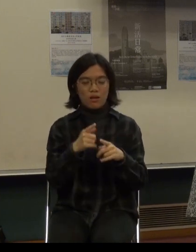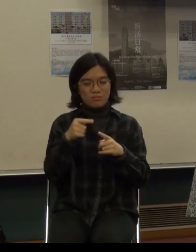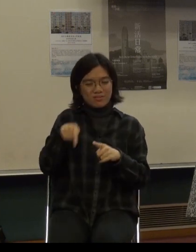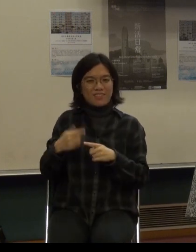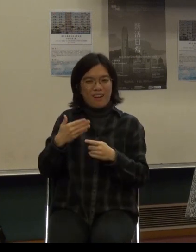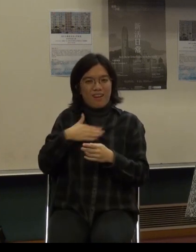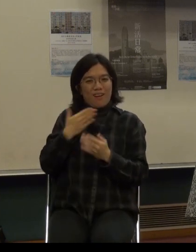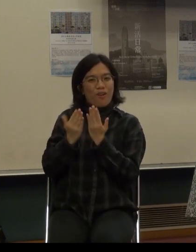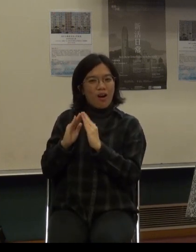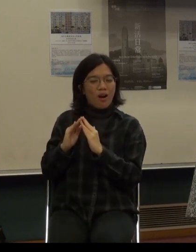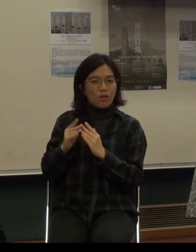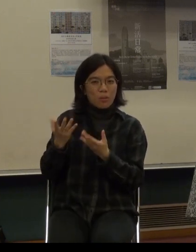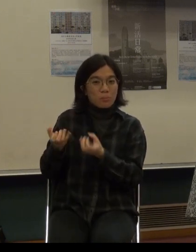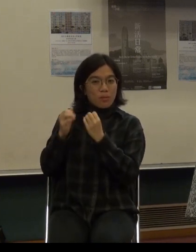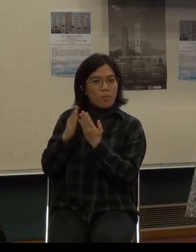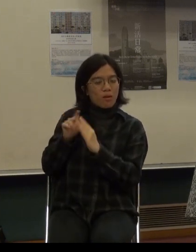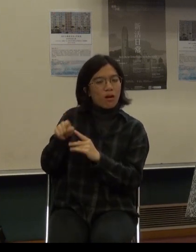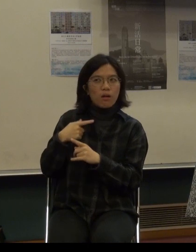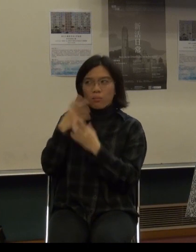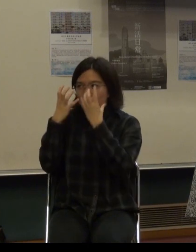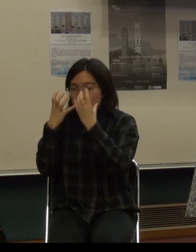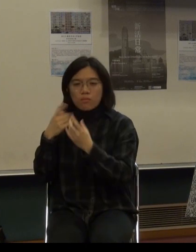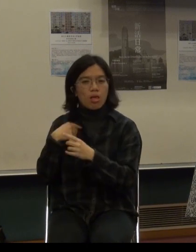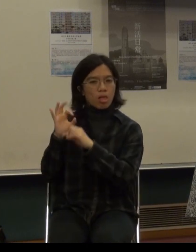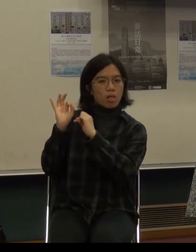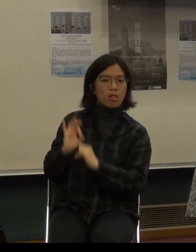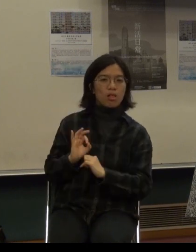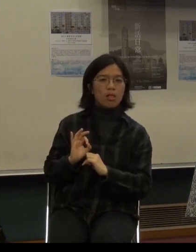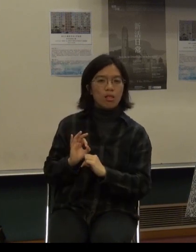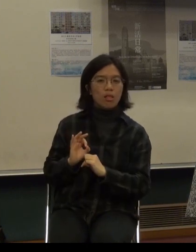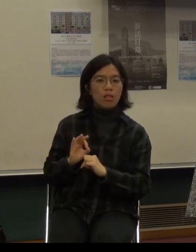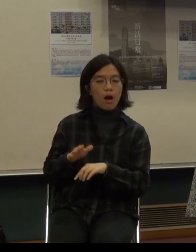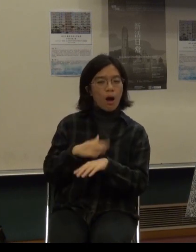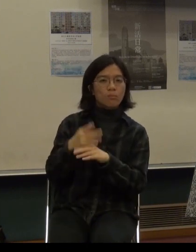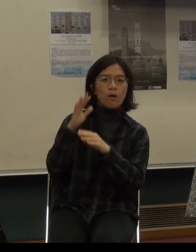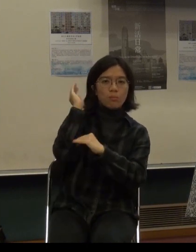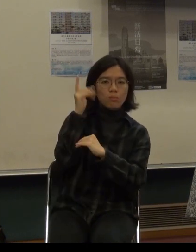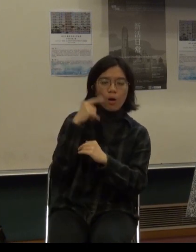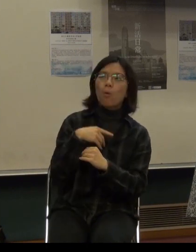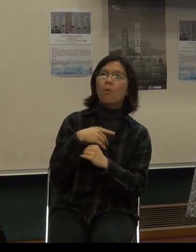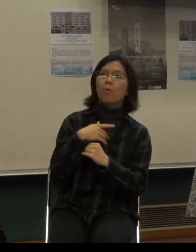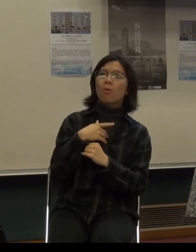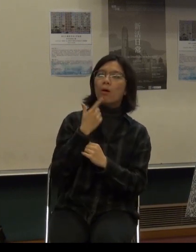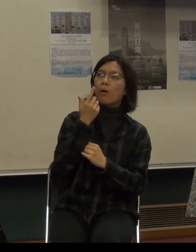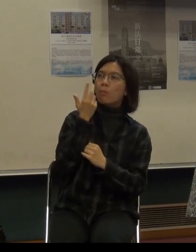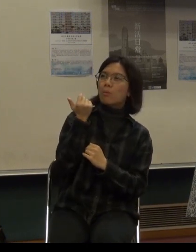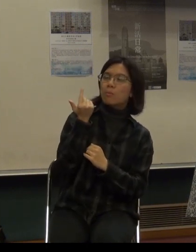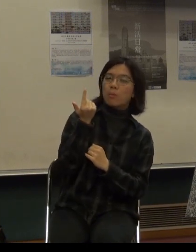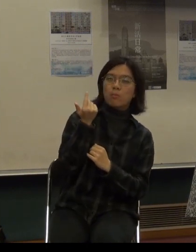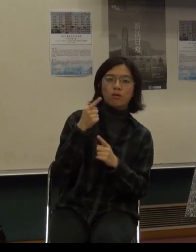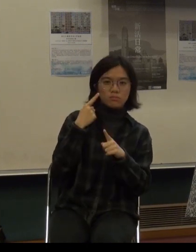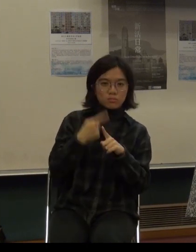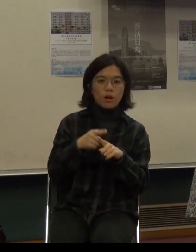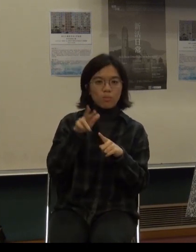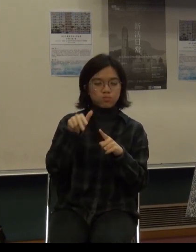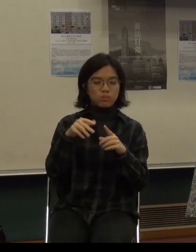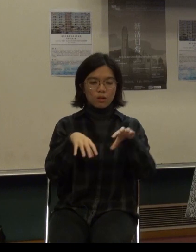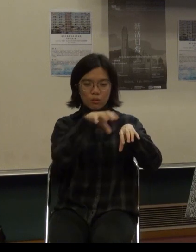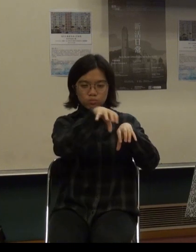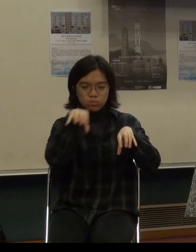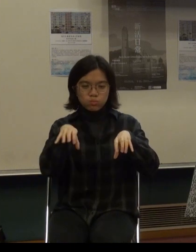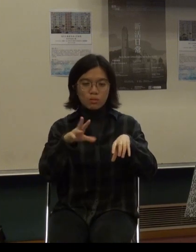聽覺得啊，係、哦、原來。用另外一種角度去睇咧，佢又真係好，佢係真係睇到嗰幾個組件、嗰幾個